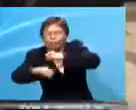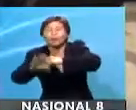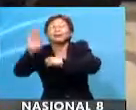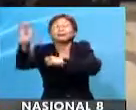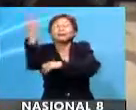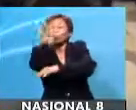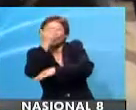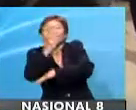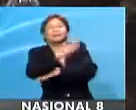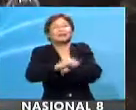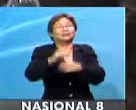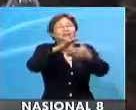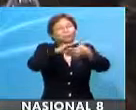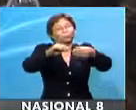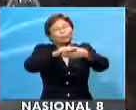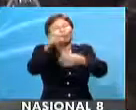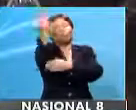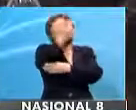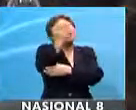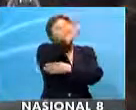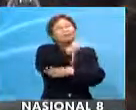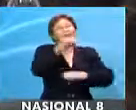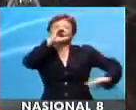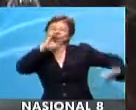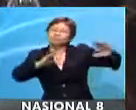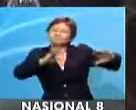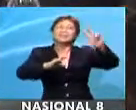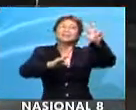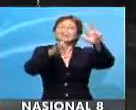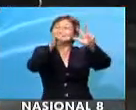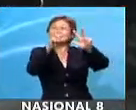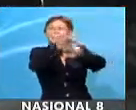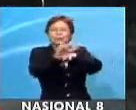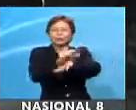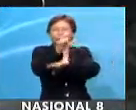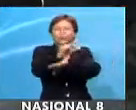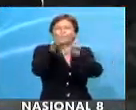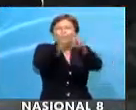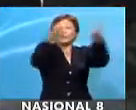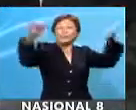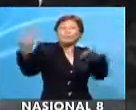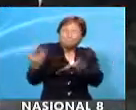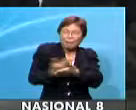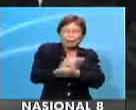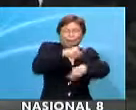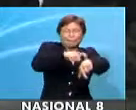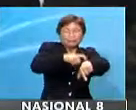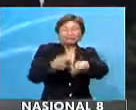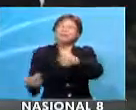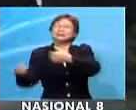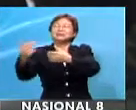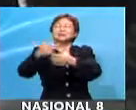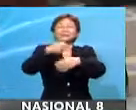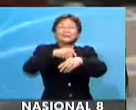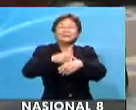mereka termasuk dokumentari, filem, animasi 3D dan penggunaan media baharu. Sesi yang disertai